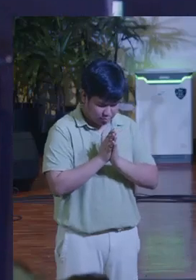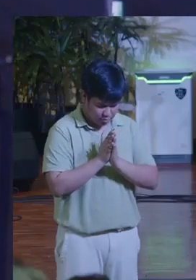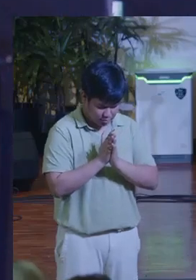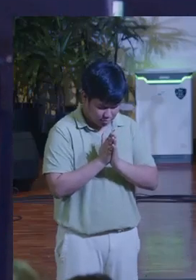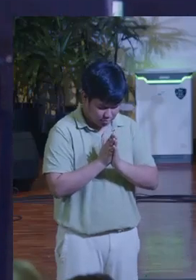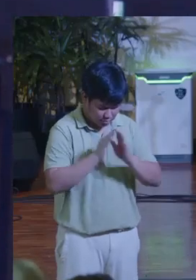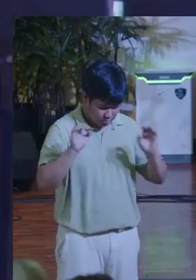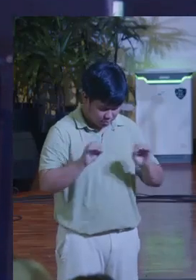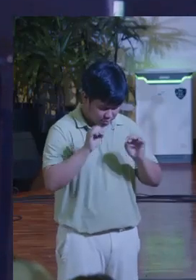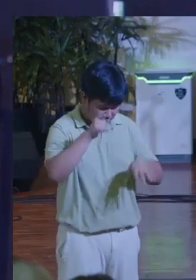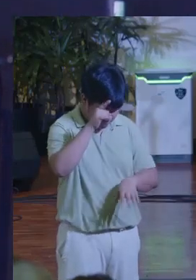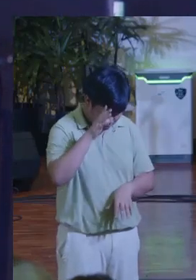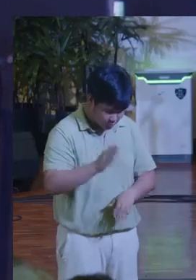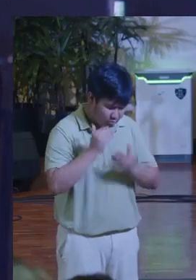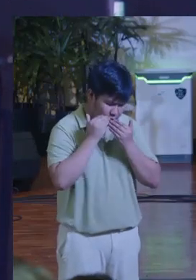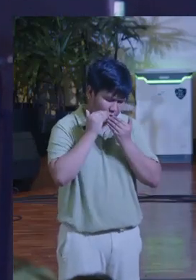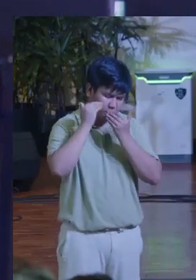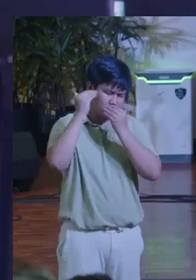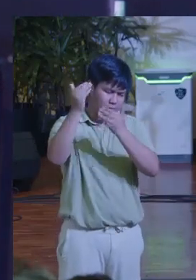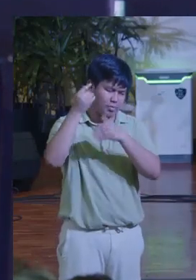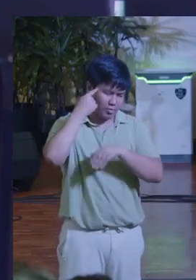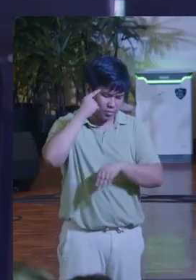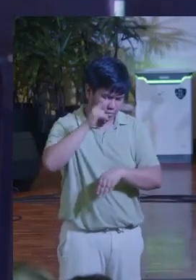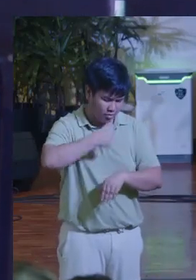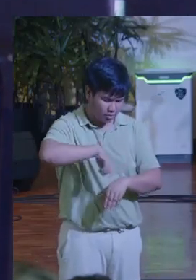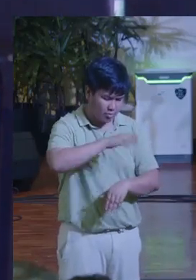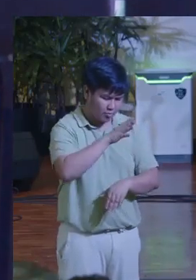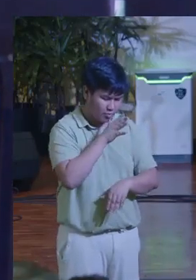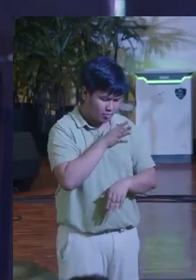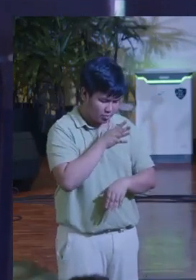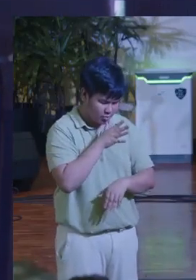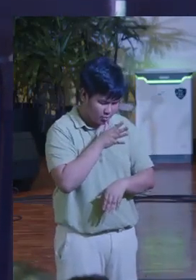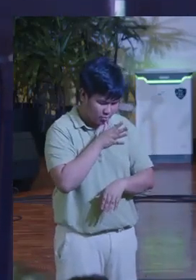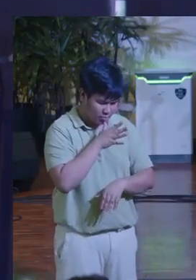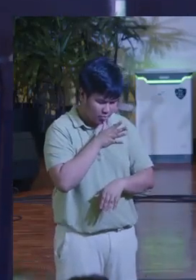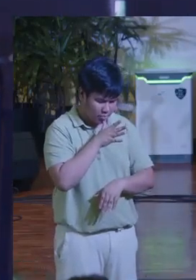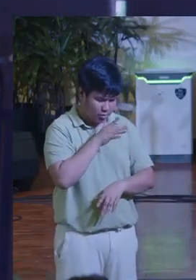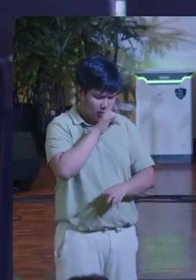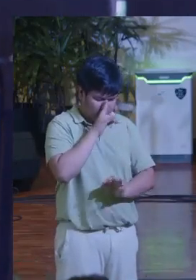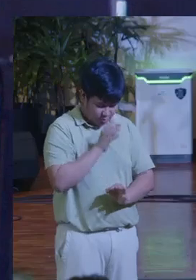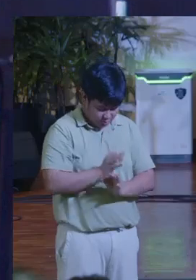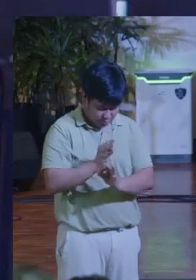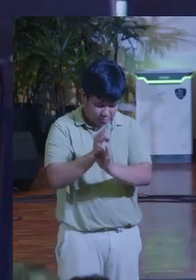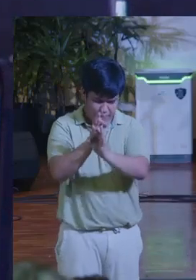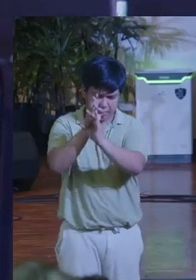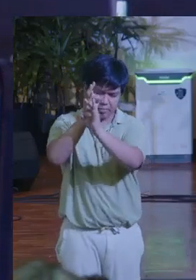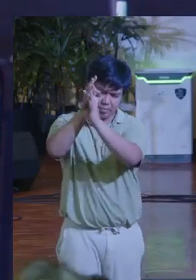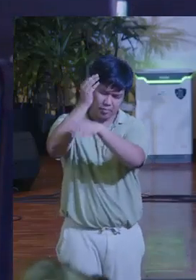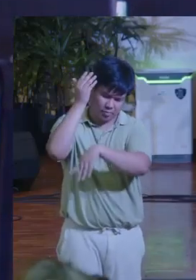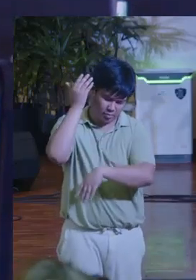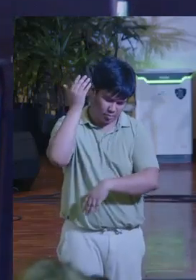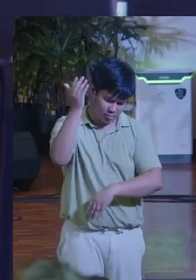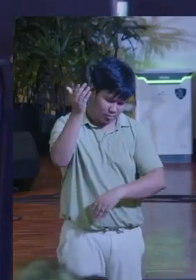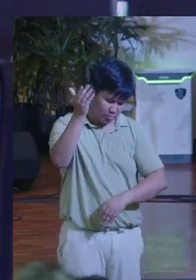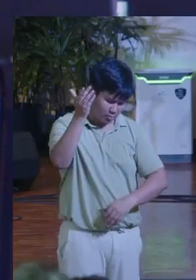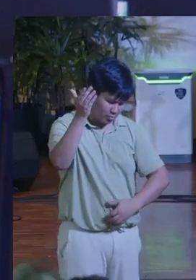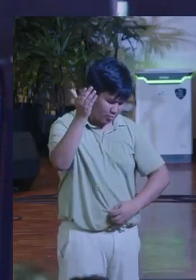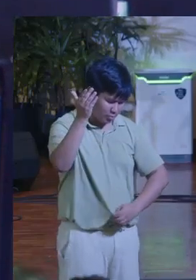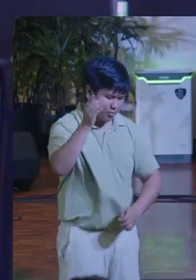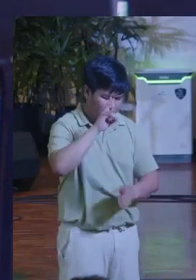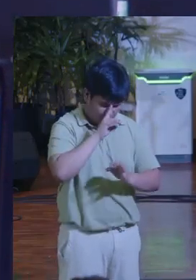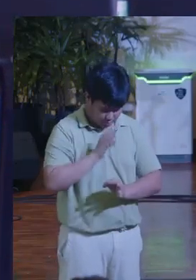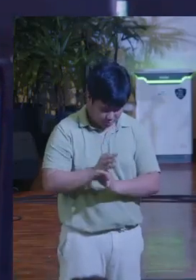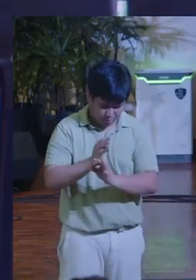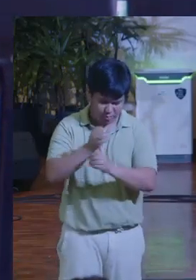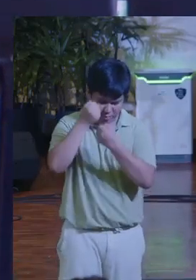O Diyos, maraming salamat sa aming mga ina na tapat na nananampalataya sa inyo at tapat